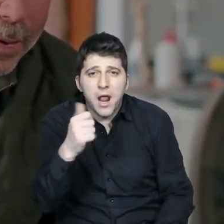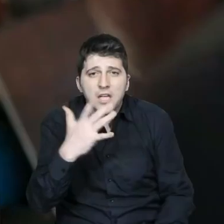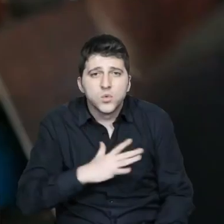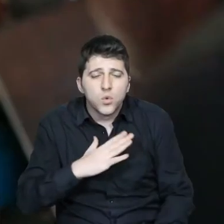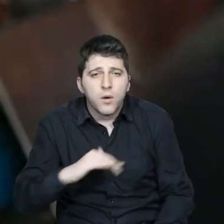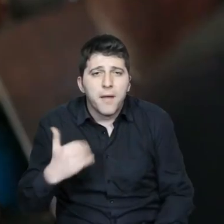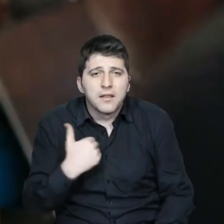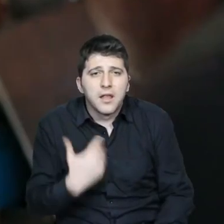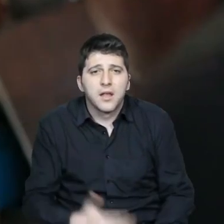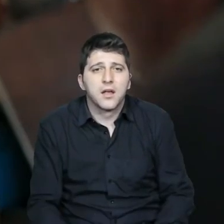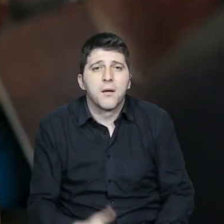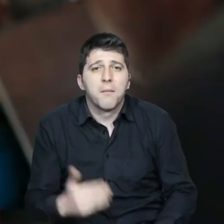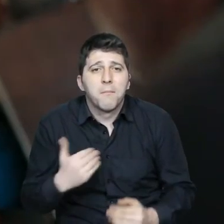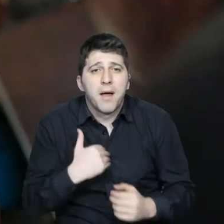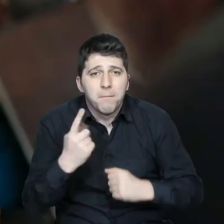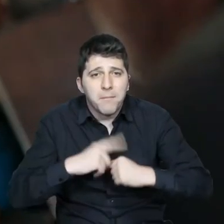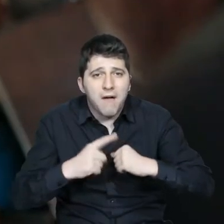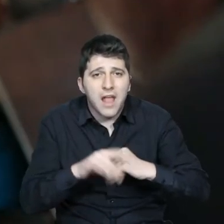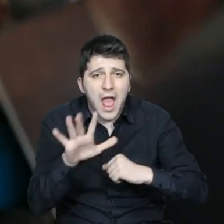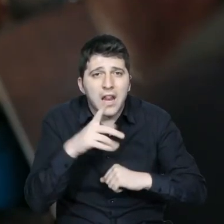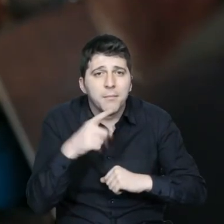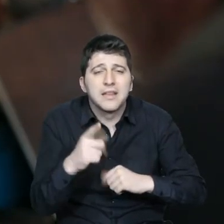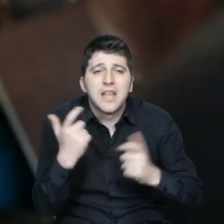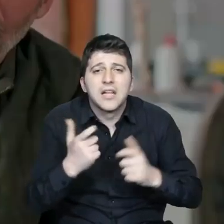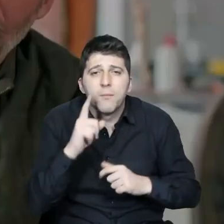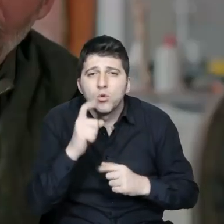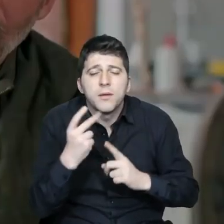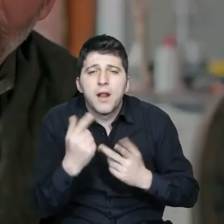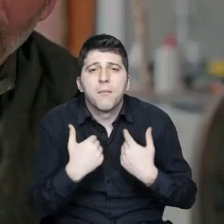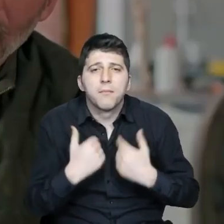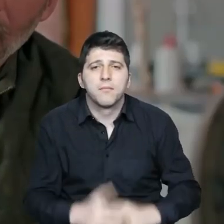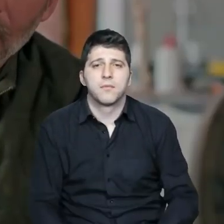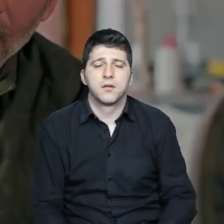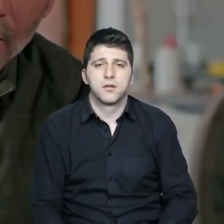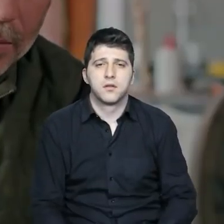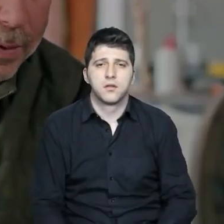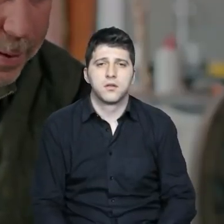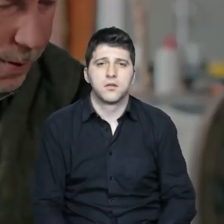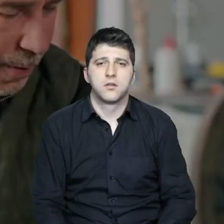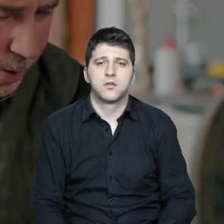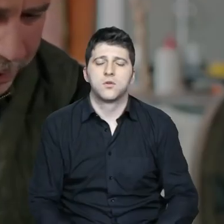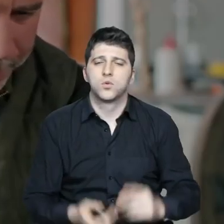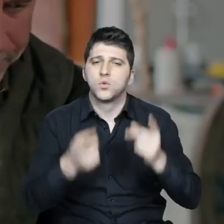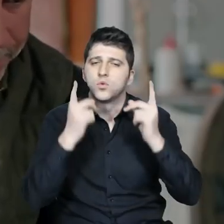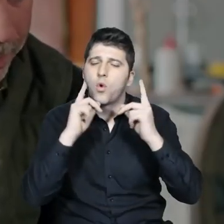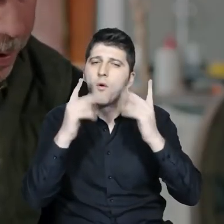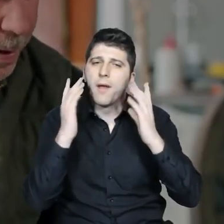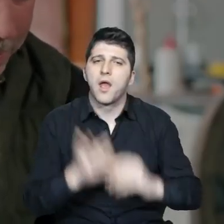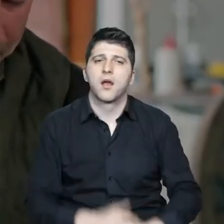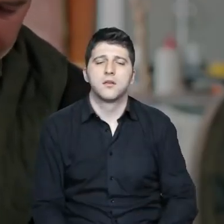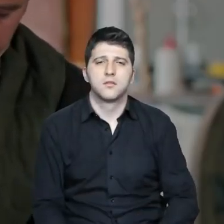ya. Ben bir haftada 50 bin lirayı nereden bulurum İbrahim? Tövbe estağfurullah.